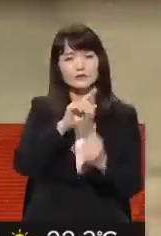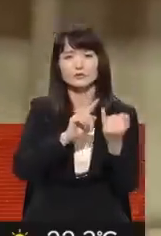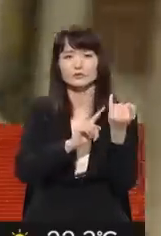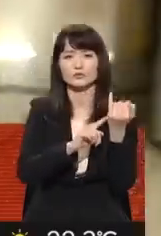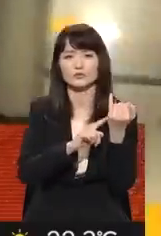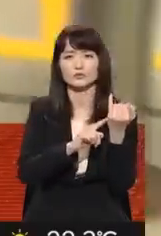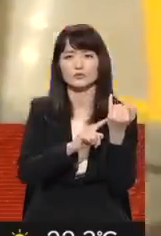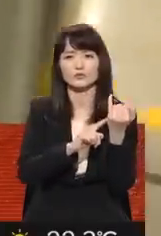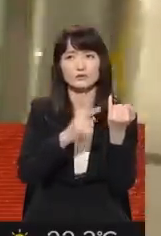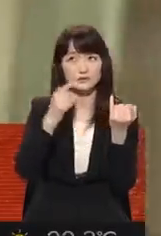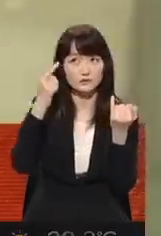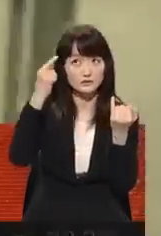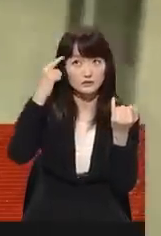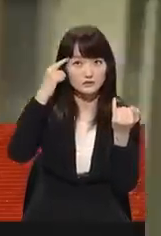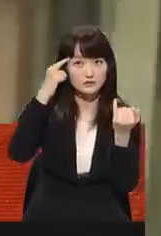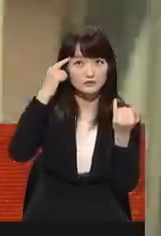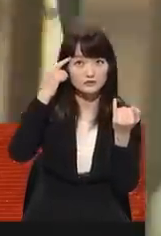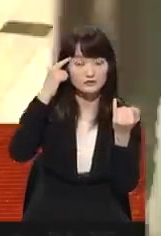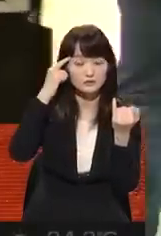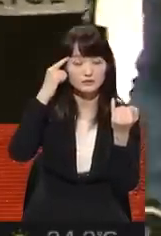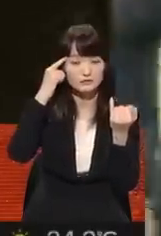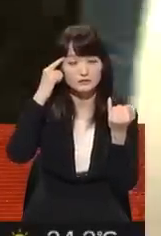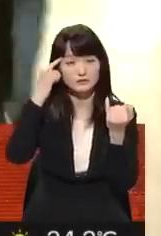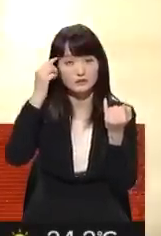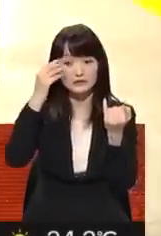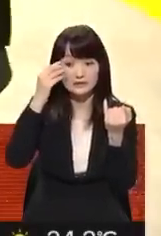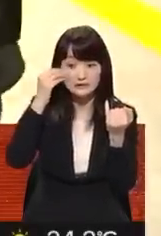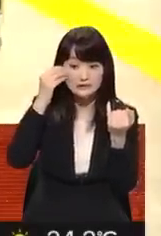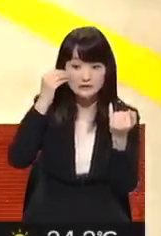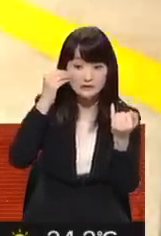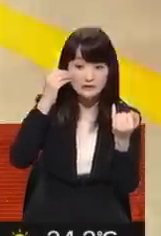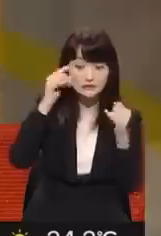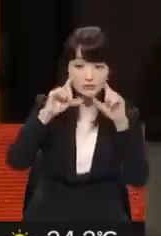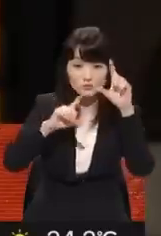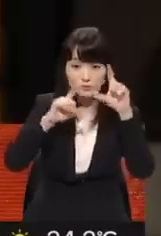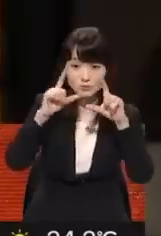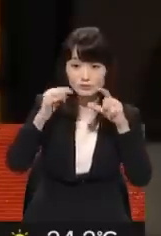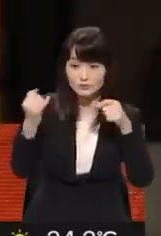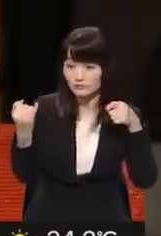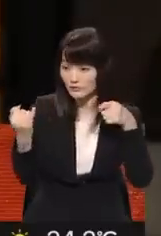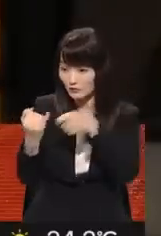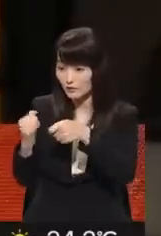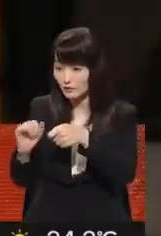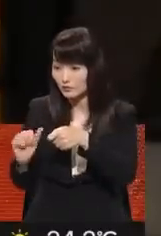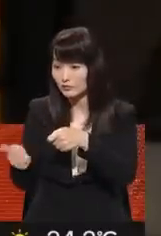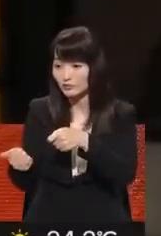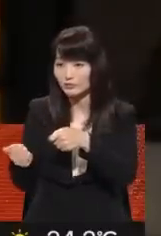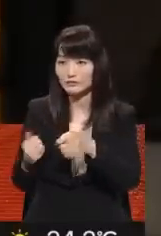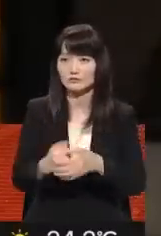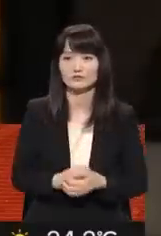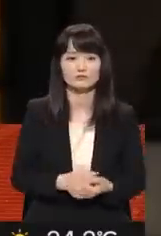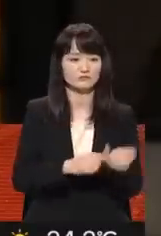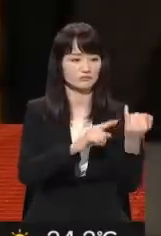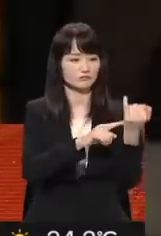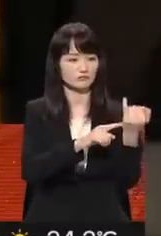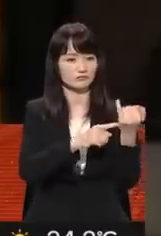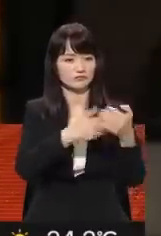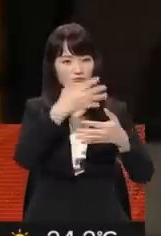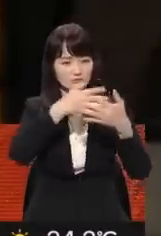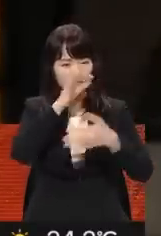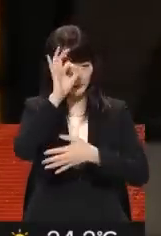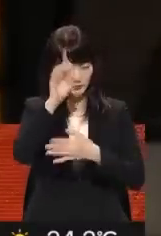뭐 그런 정신적 착란 증세로 인해서 살인을 저질렀다고 쳐도 지금 아까 우리 영상에 보듯이 걸어오는 것이나 이런 거 보면